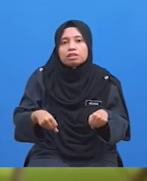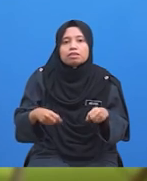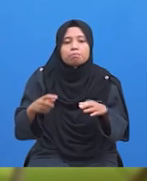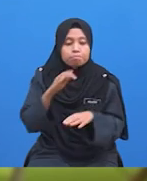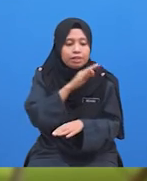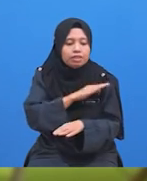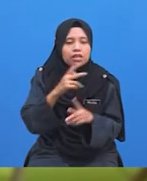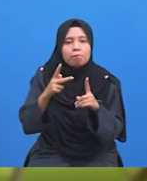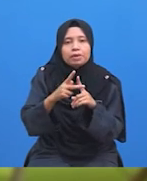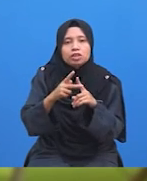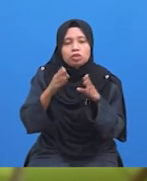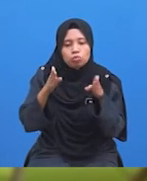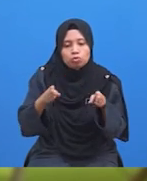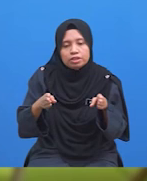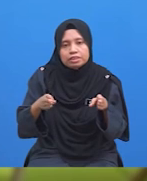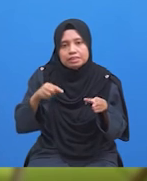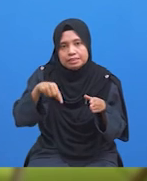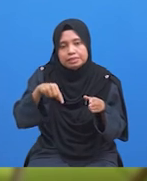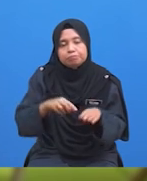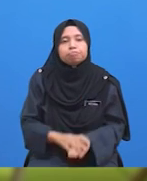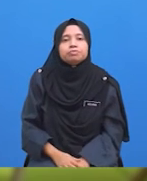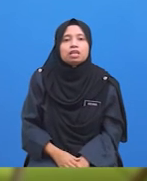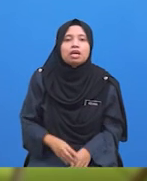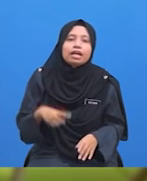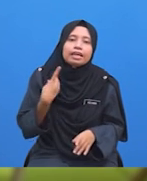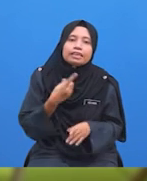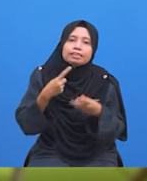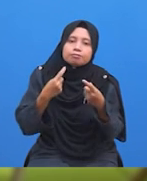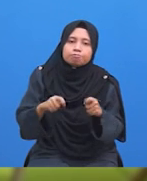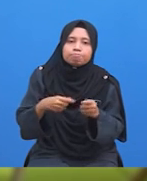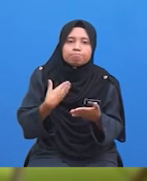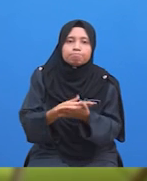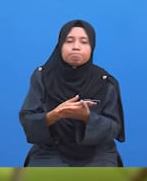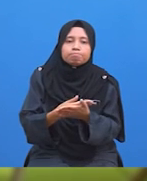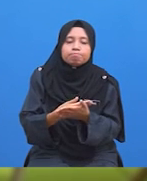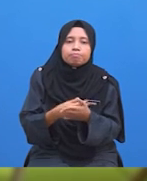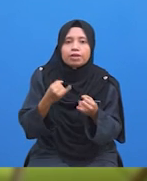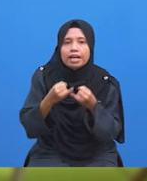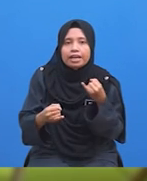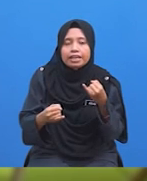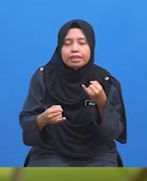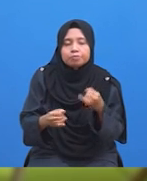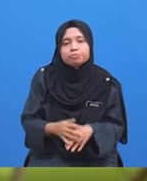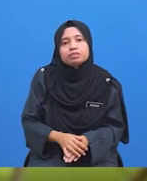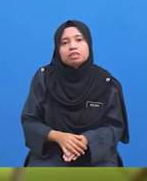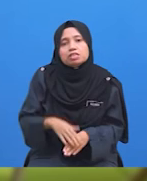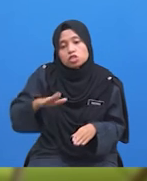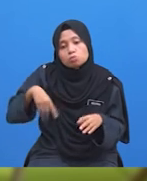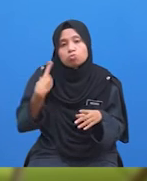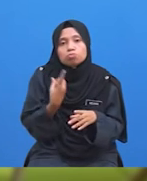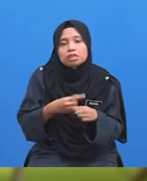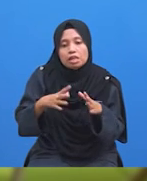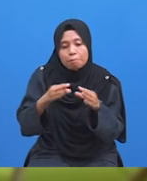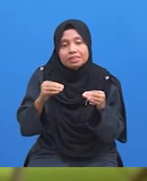Baiklah para pelajar sklian kita telah sampai ke akhir rancangan namun sebelum kelas kita berakhir